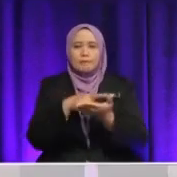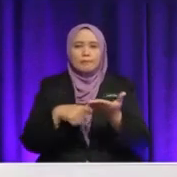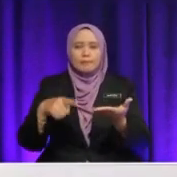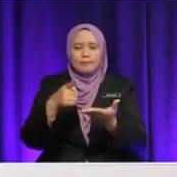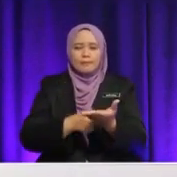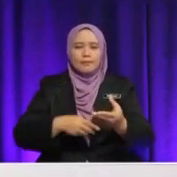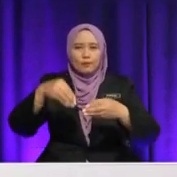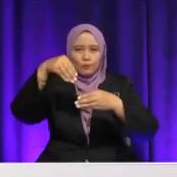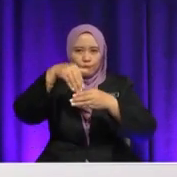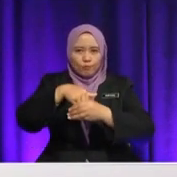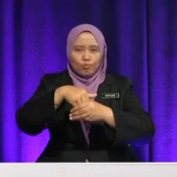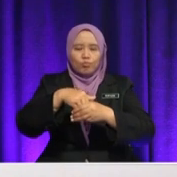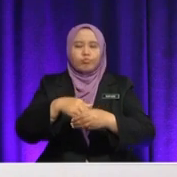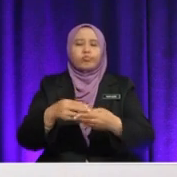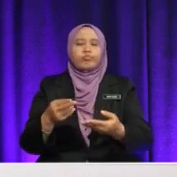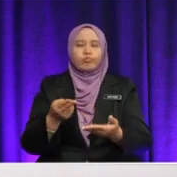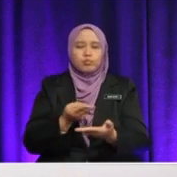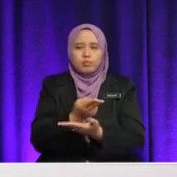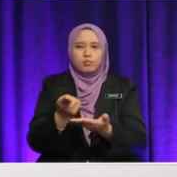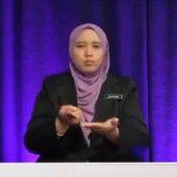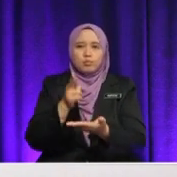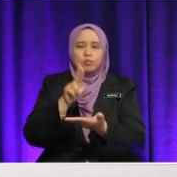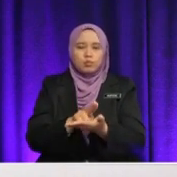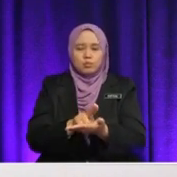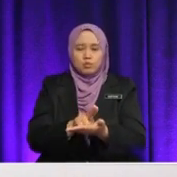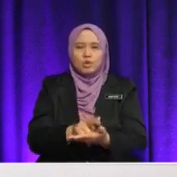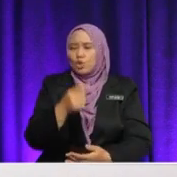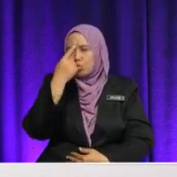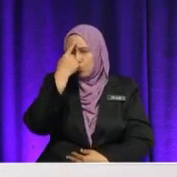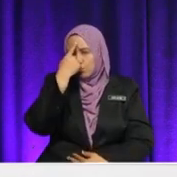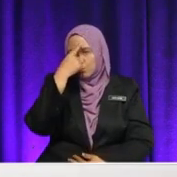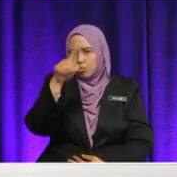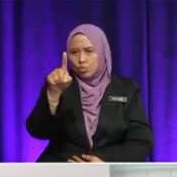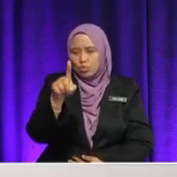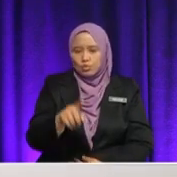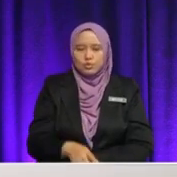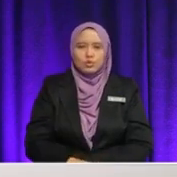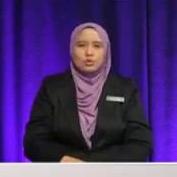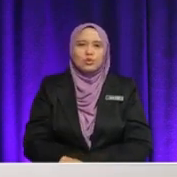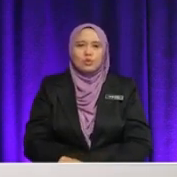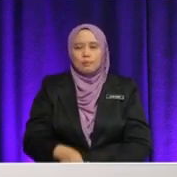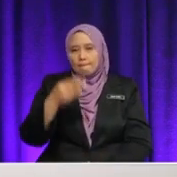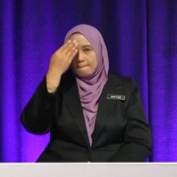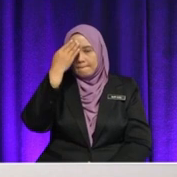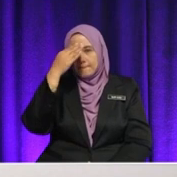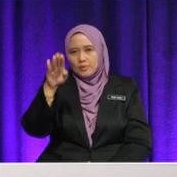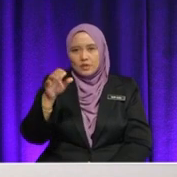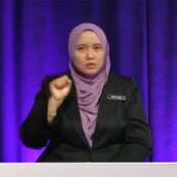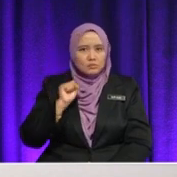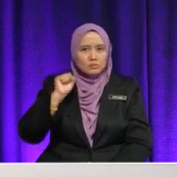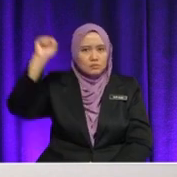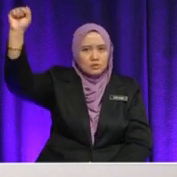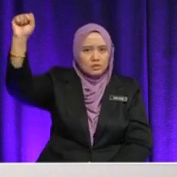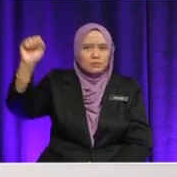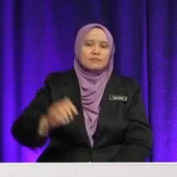diadakan bagi modifies jalan ke arah kemerdekaan oke maksudnya penarium pertama ini diadakan sebelum kemerdekaan kita amat